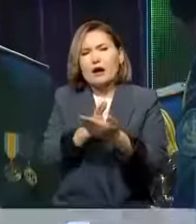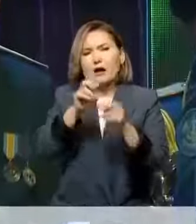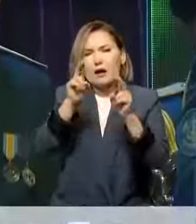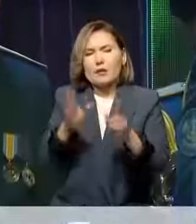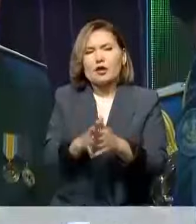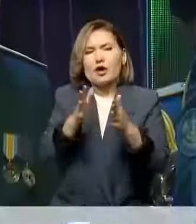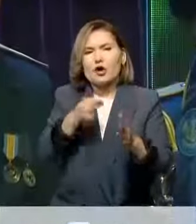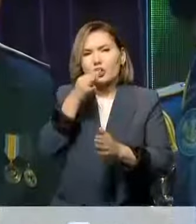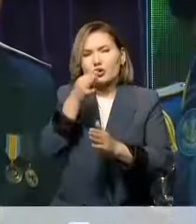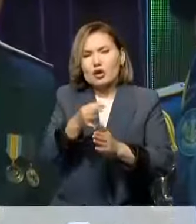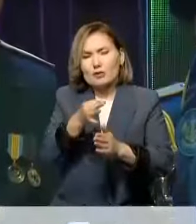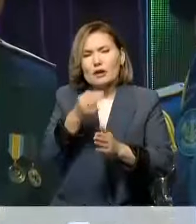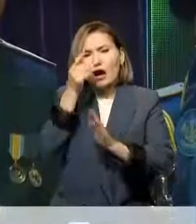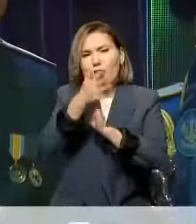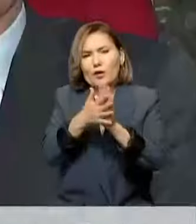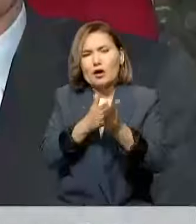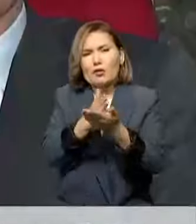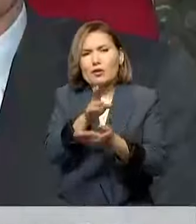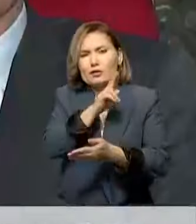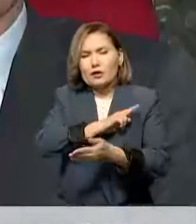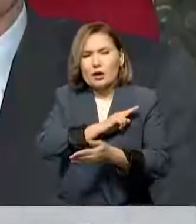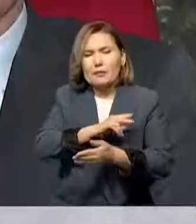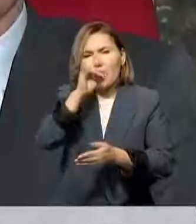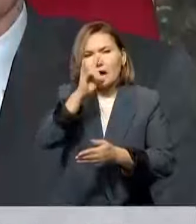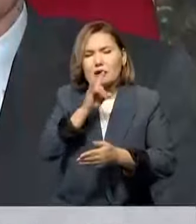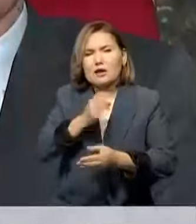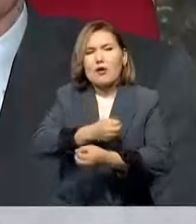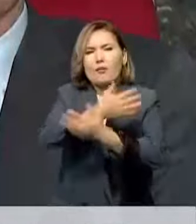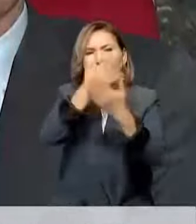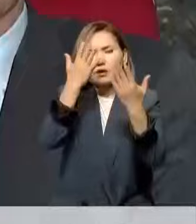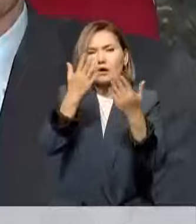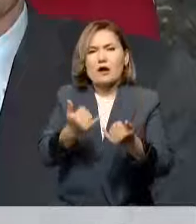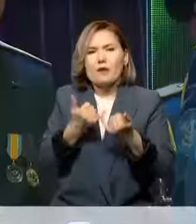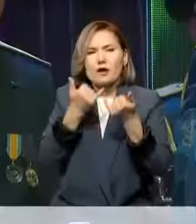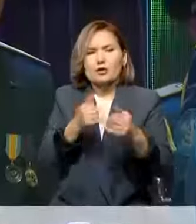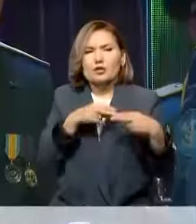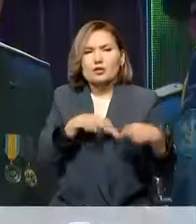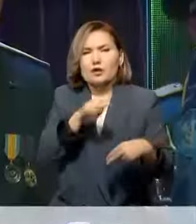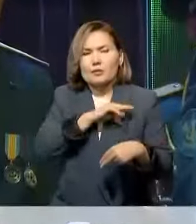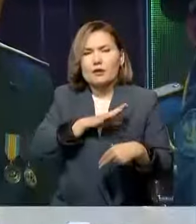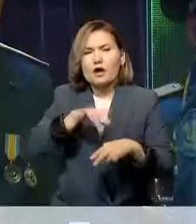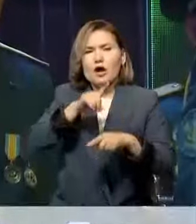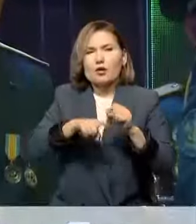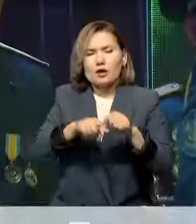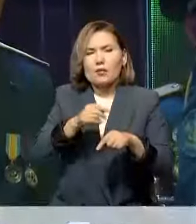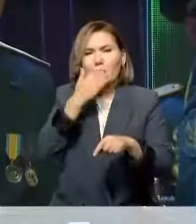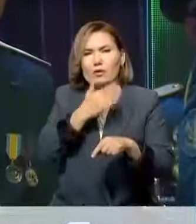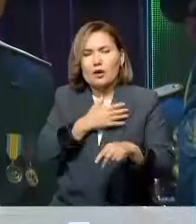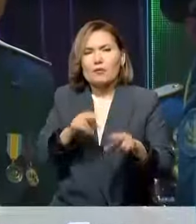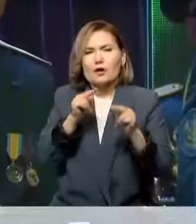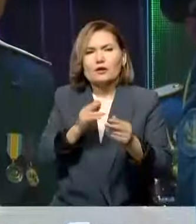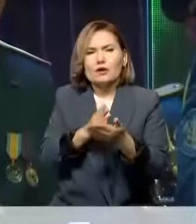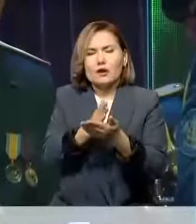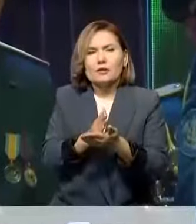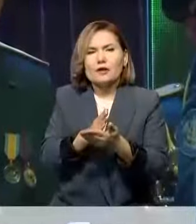үлкен жауапкершілікпен қызмет атқарып, еліміздің жарқын болашағы үшін аянбай еңбек етіп келеді. Отанға деген адал қызметтеріңіз үшін сіздерге